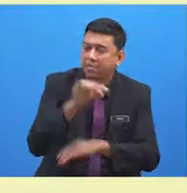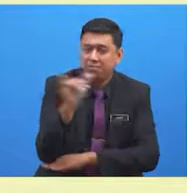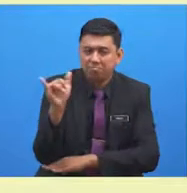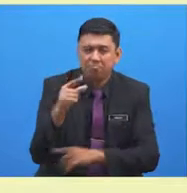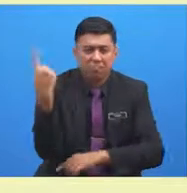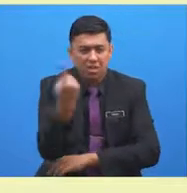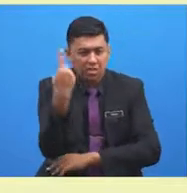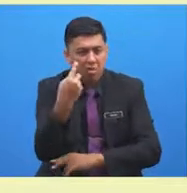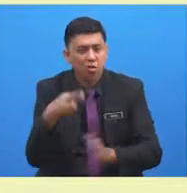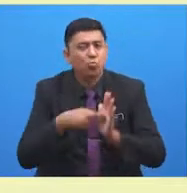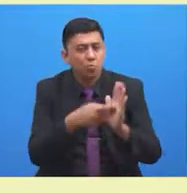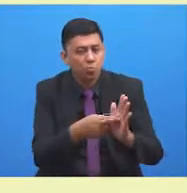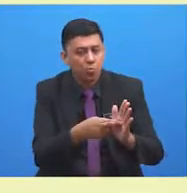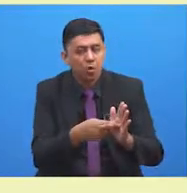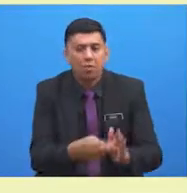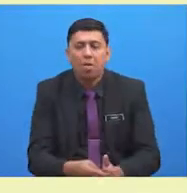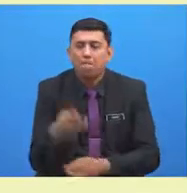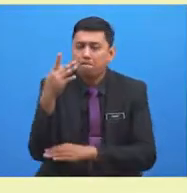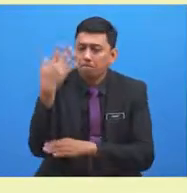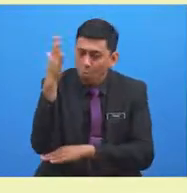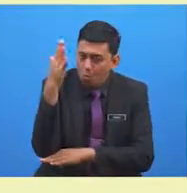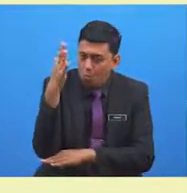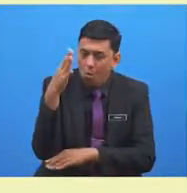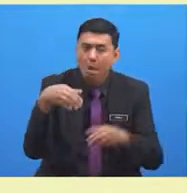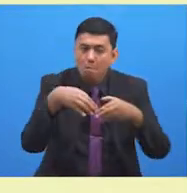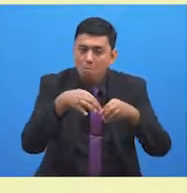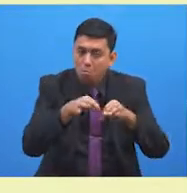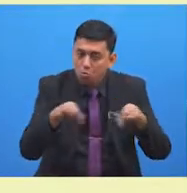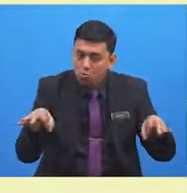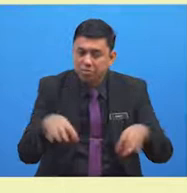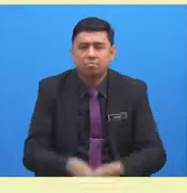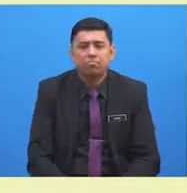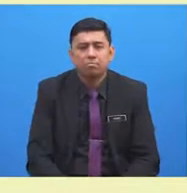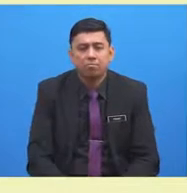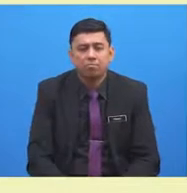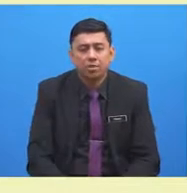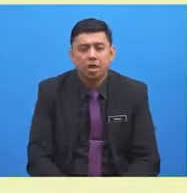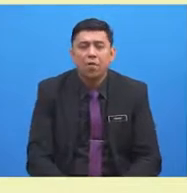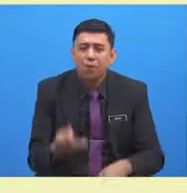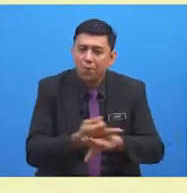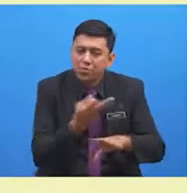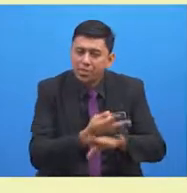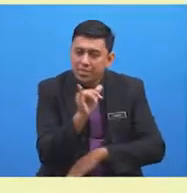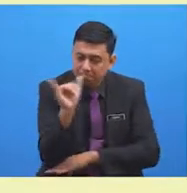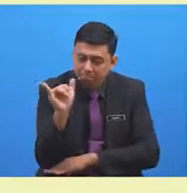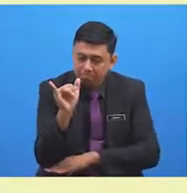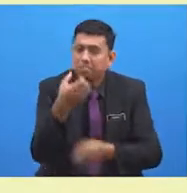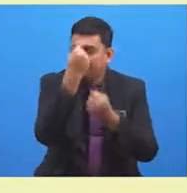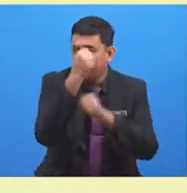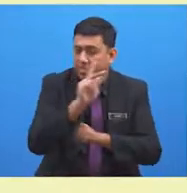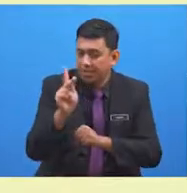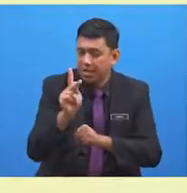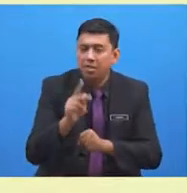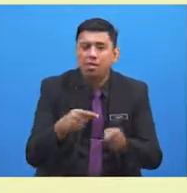selalu dirujuk sebagai pepokok bronkus. Fungsi pepokok bronkus ialah menyediakan